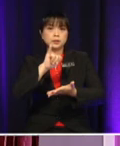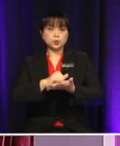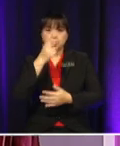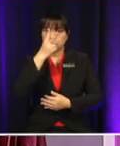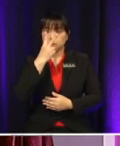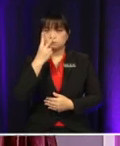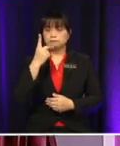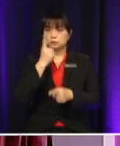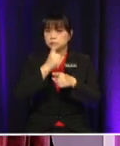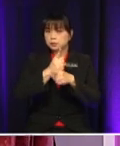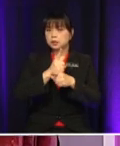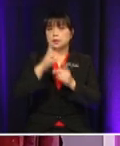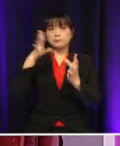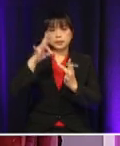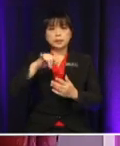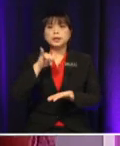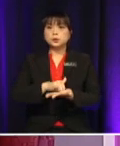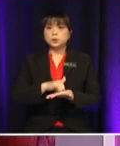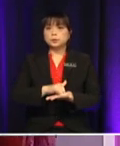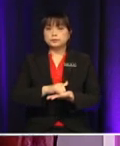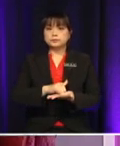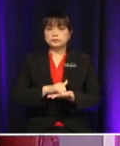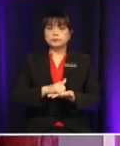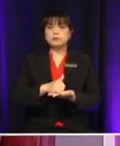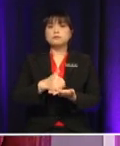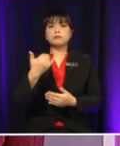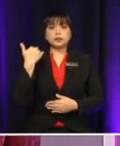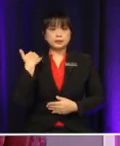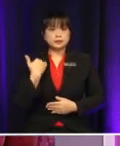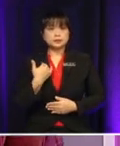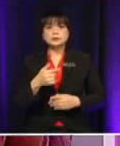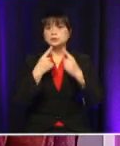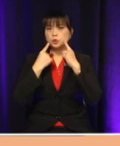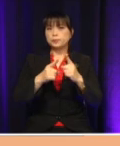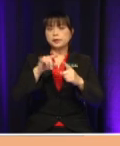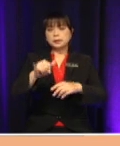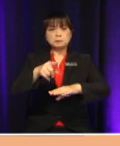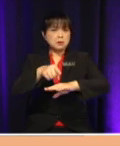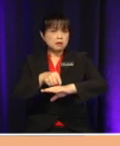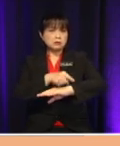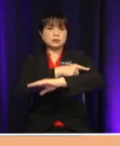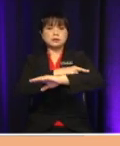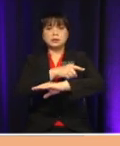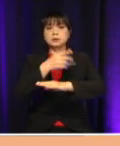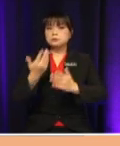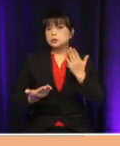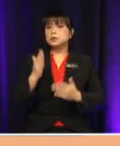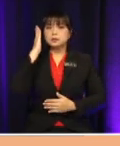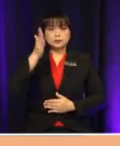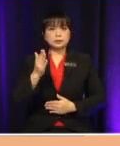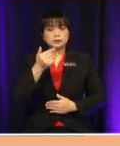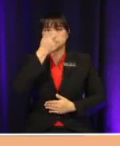dia pilihan mereka ini mempunyai jawaban yang panjang-panjang so ini yang akan menyebabkan murid eh